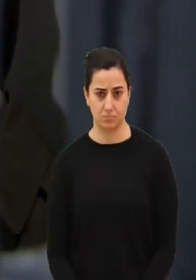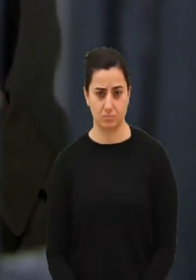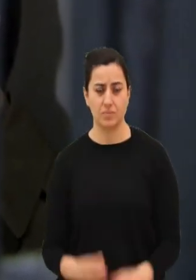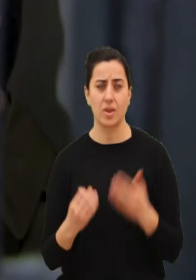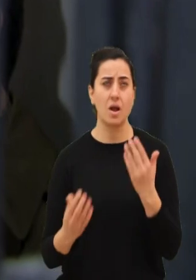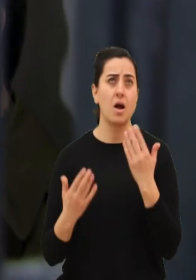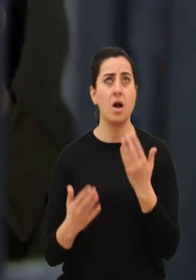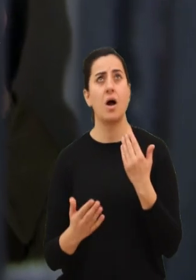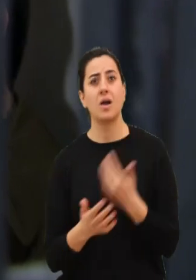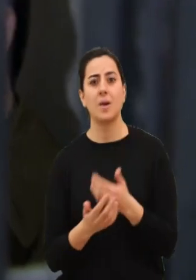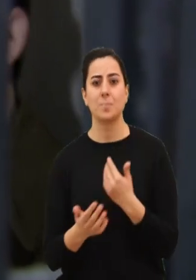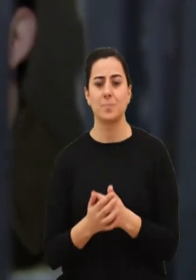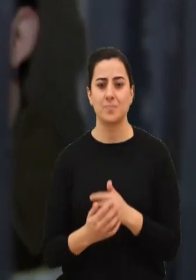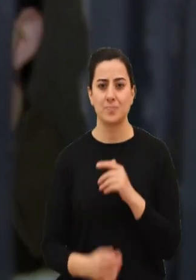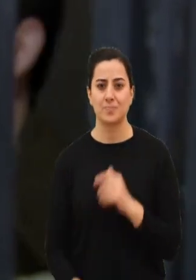Ahaman.